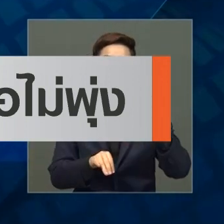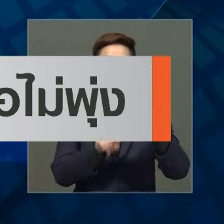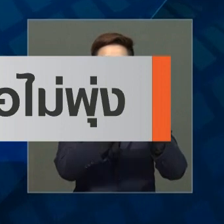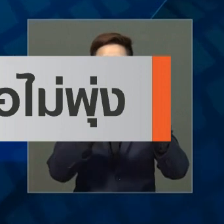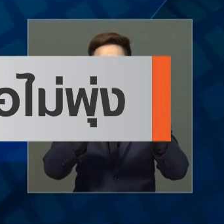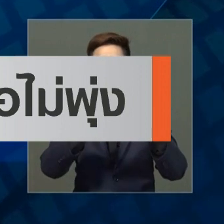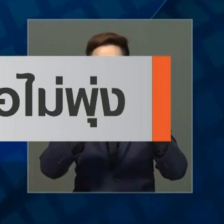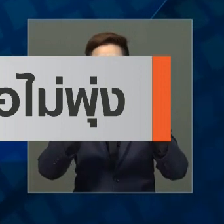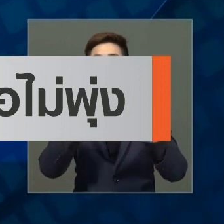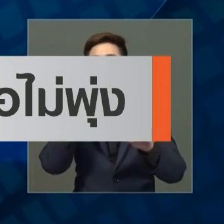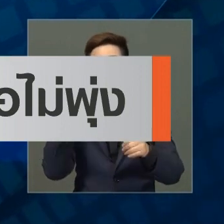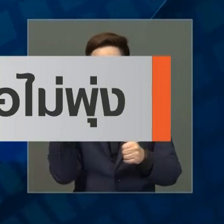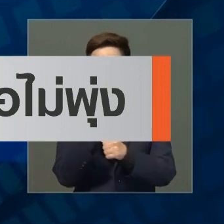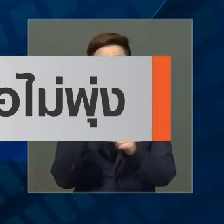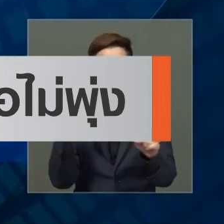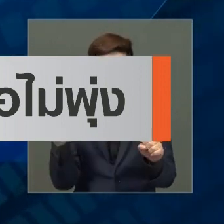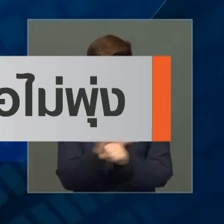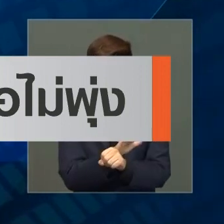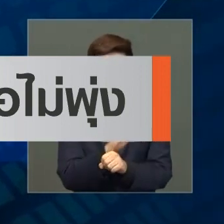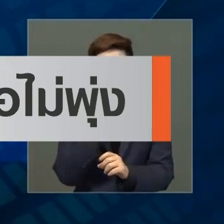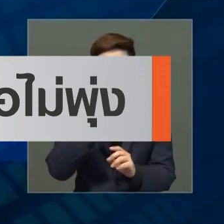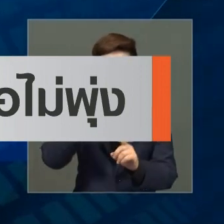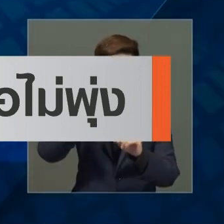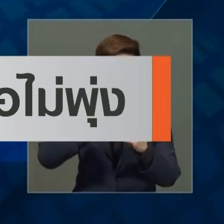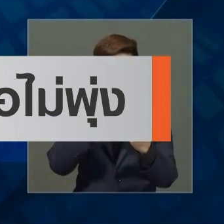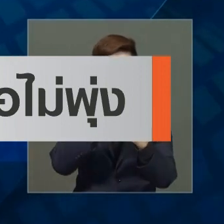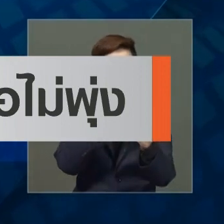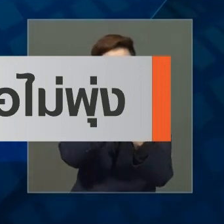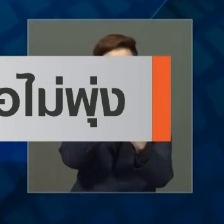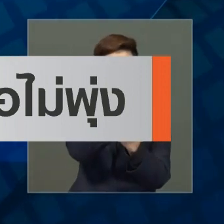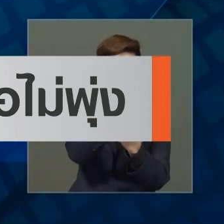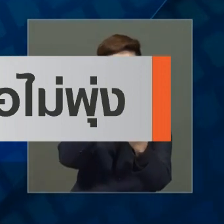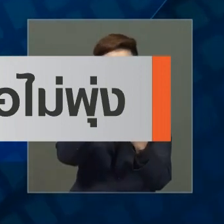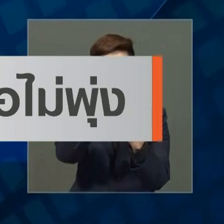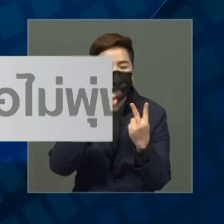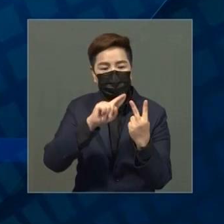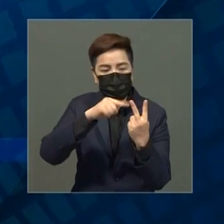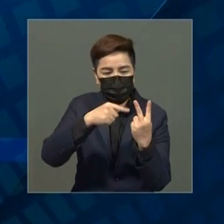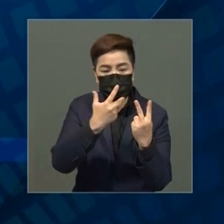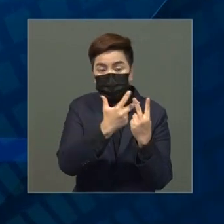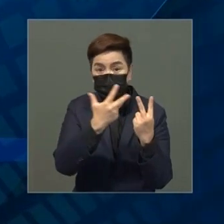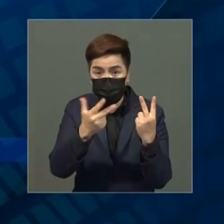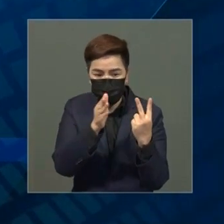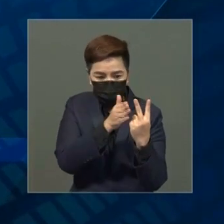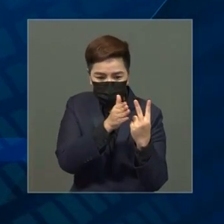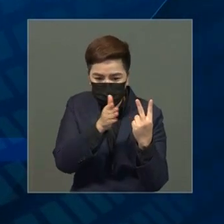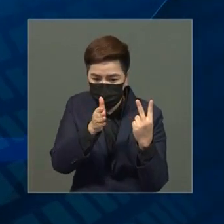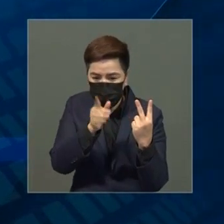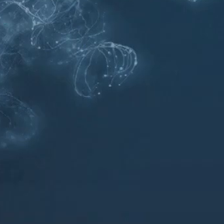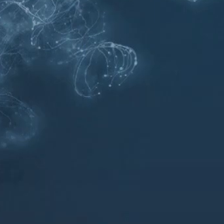การป่วยหนักและเสียชีวิตได้มากกว่า80%ภาพรวมการติดเชื้อในวันนี้บ้างครับมีคนหายป่วยเพิ่มขึ้น